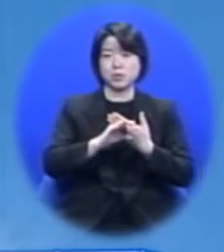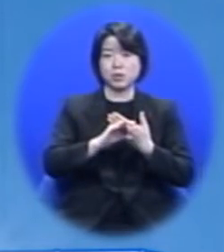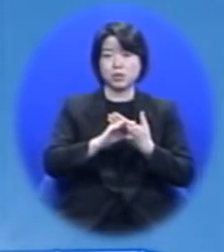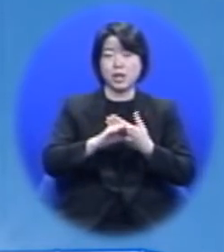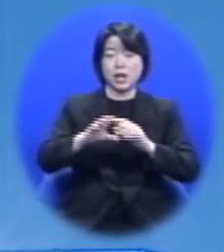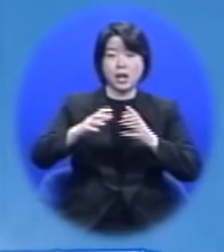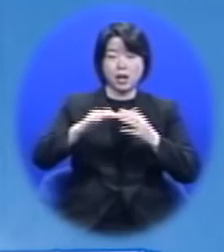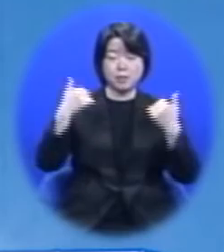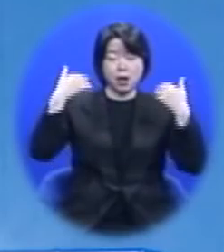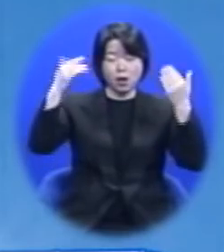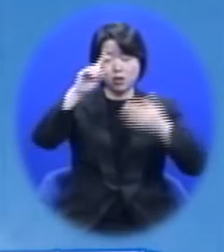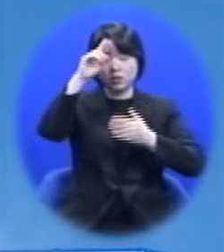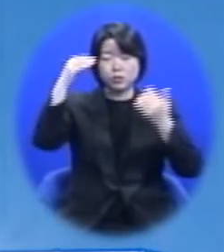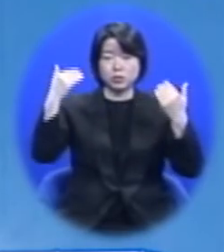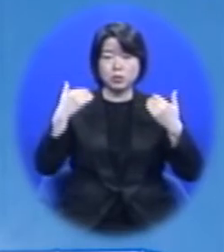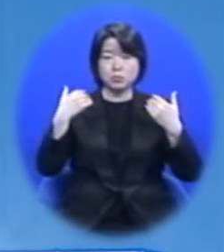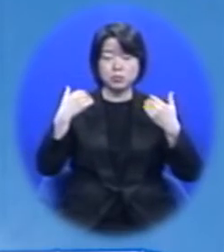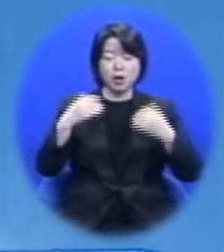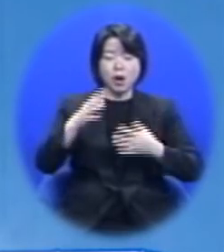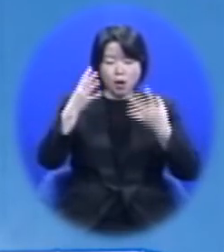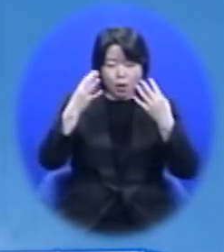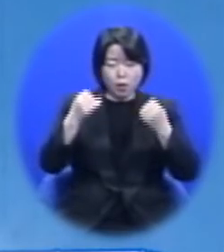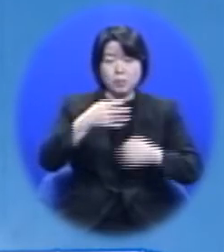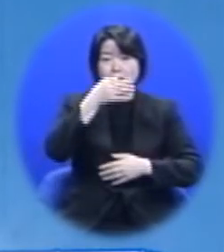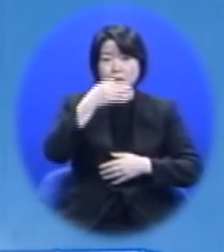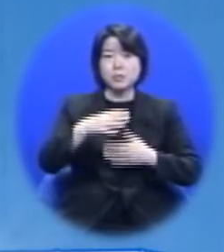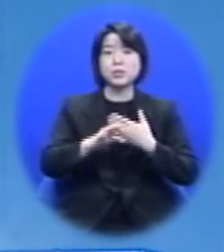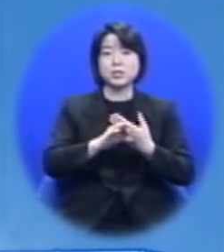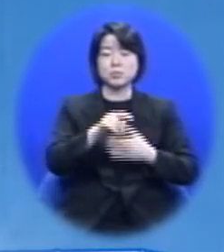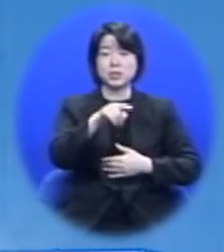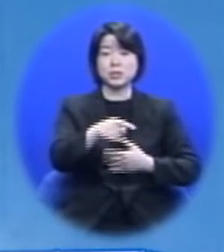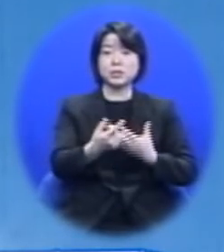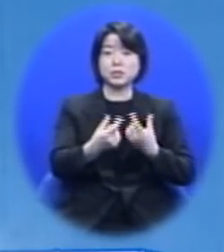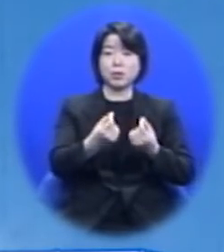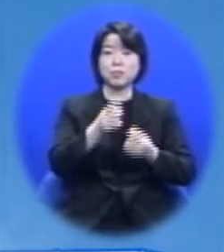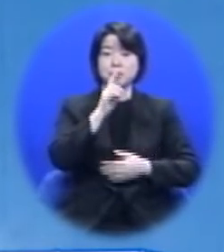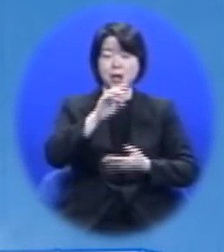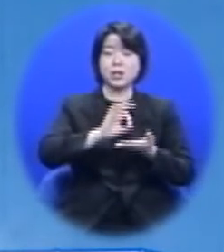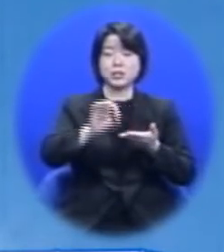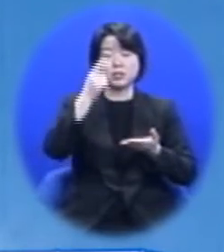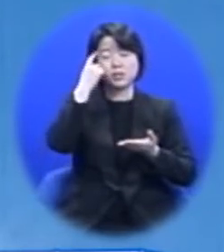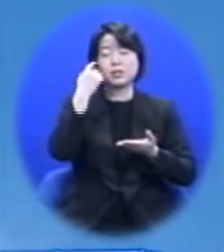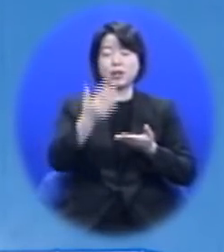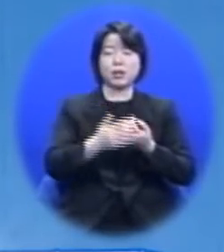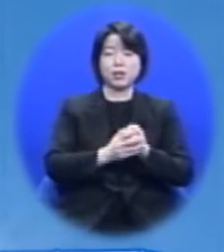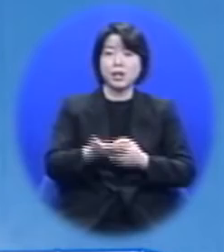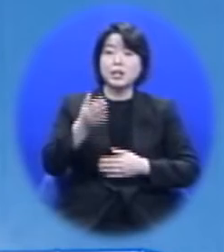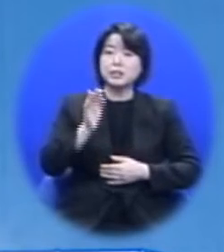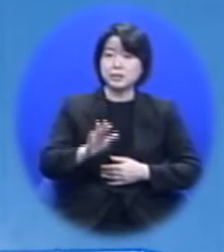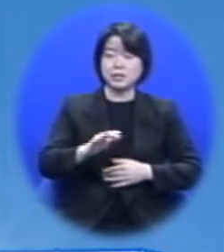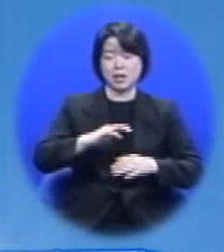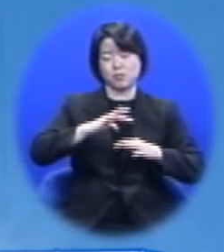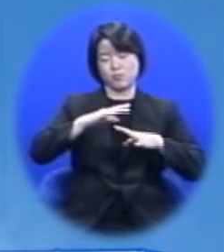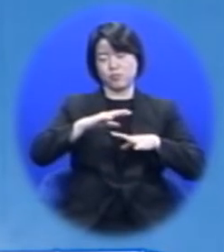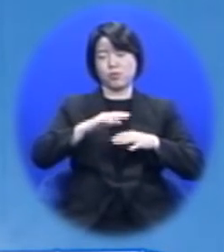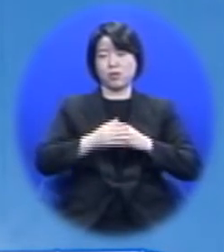얼마나 실망스러웠으면 그런 말을 다 할까. 그러나